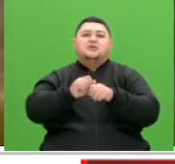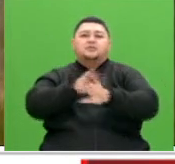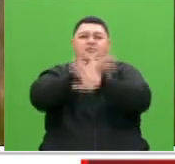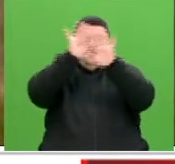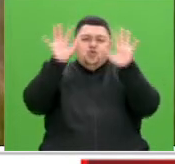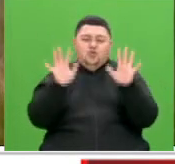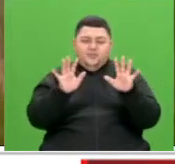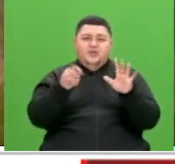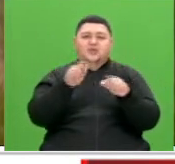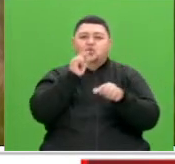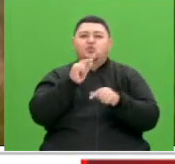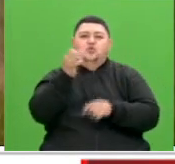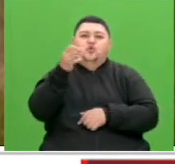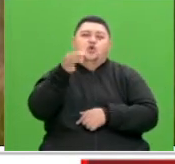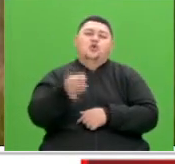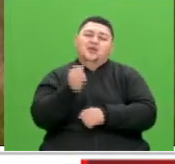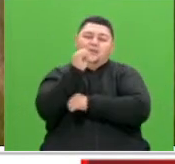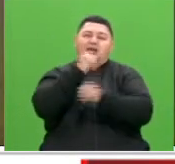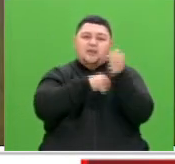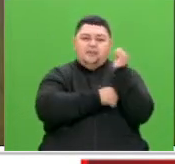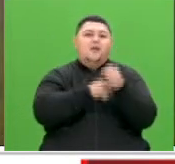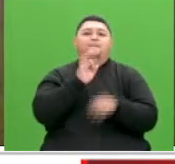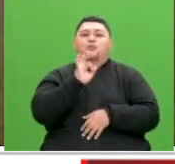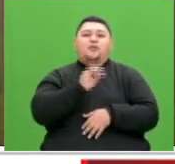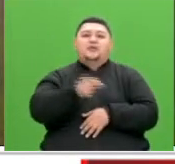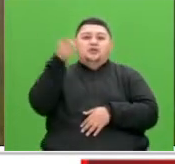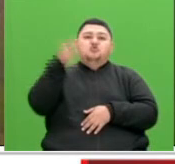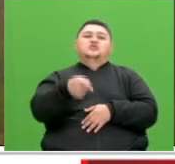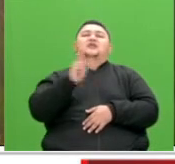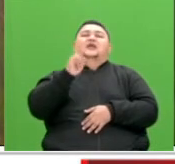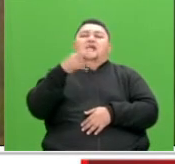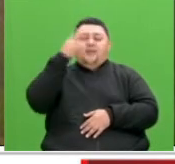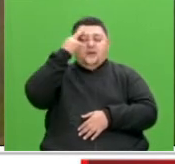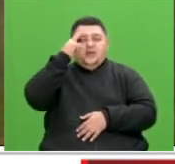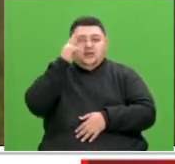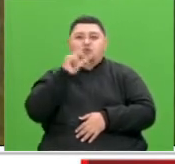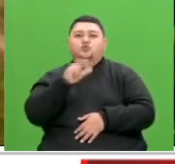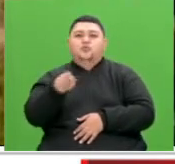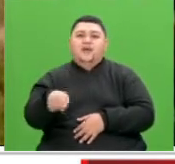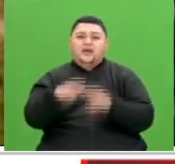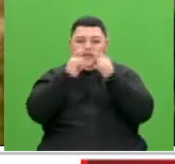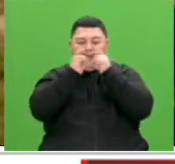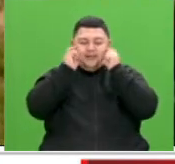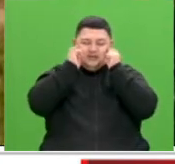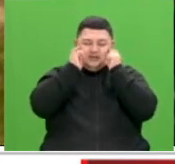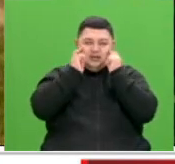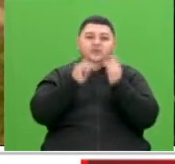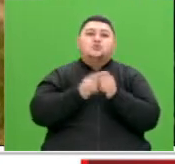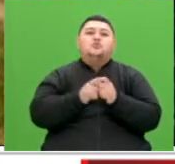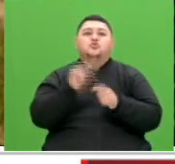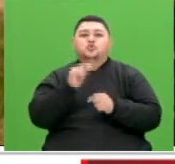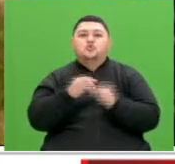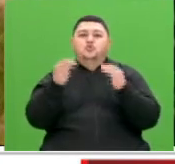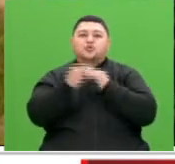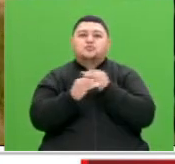Palembang. Namun, belum ada instruksi dari pemerintah untuk menggunakan masker dan aktivitas warga setempat pun masih